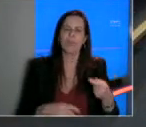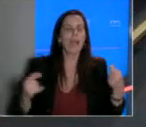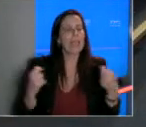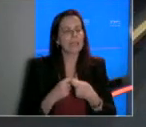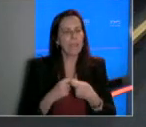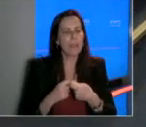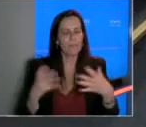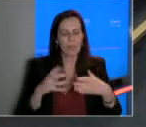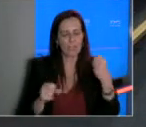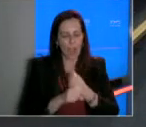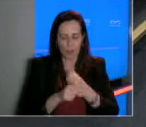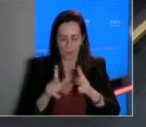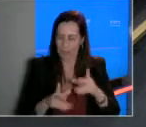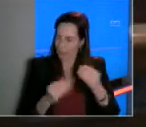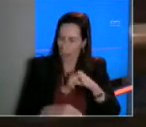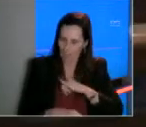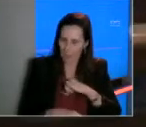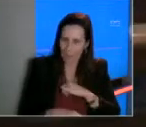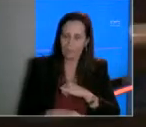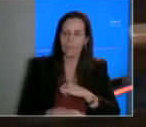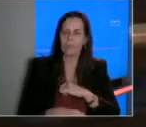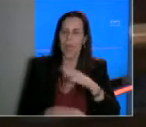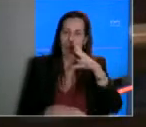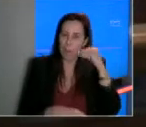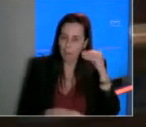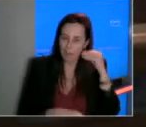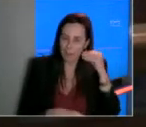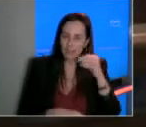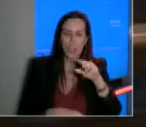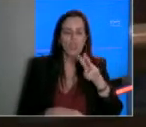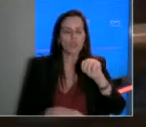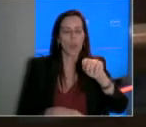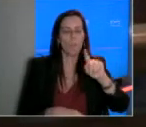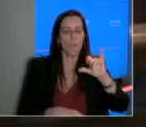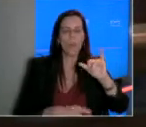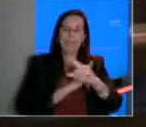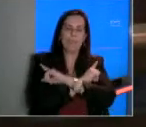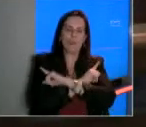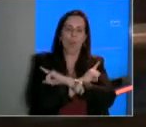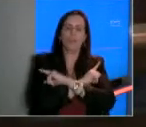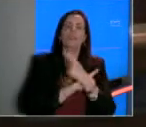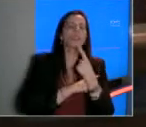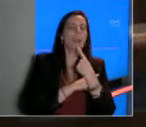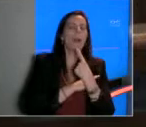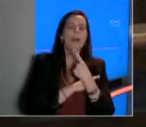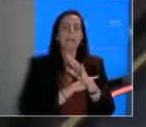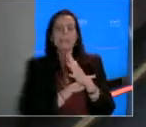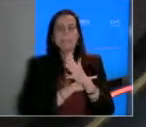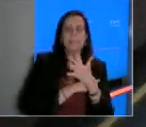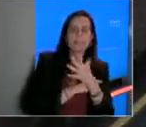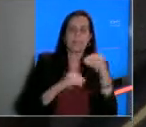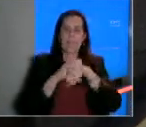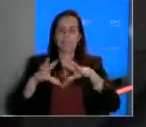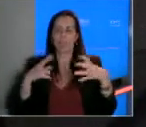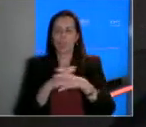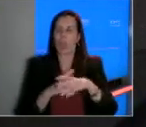לגבי העבודה מרץ, שזה דבר מעניין, אמיר פרץ ואיציק שמולי נמנעו היום בהצבעה, שבעצם מעידה על איזשהם כוונות לקראת ממשלת